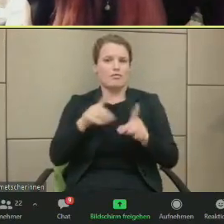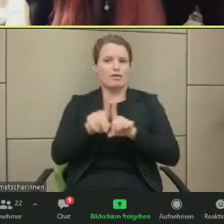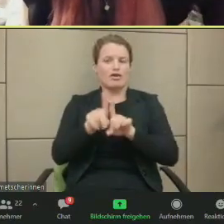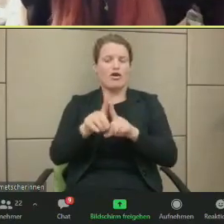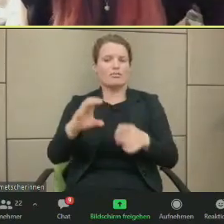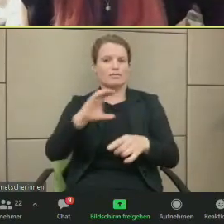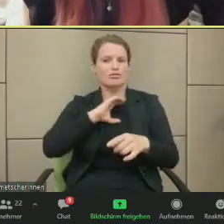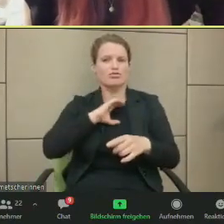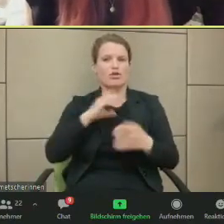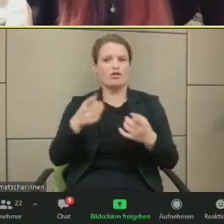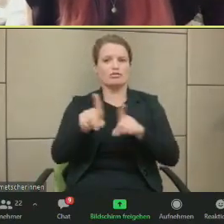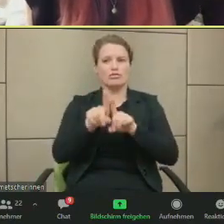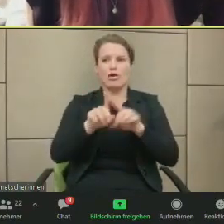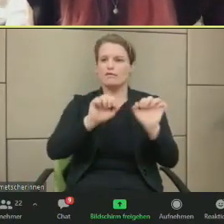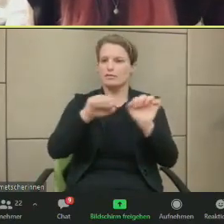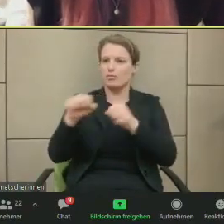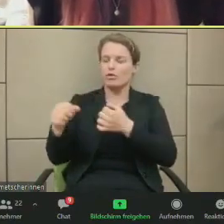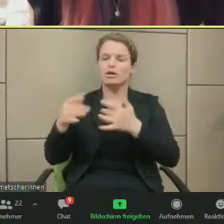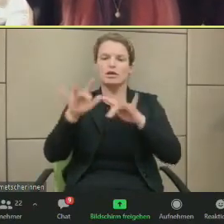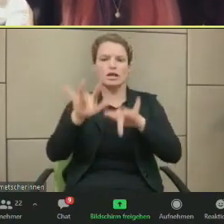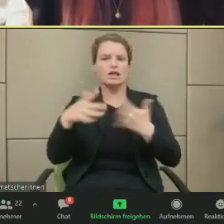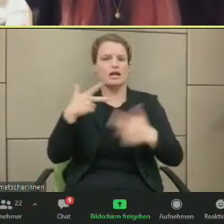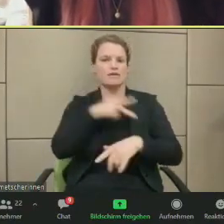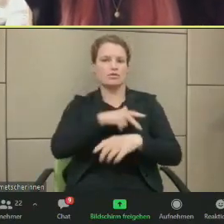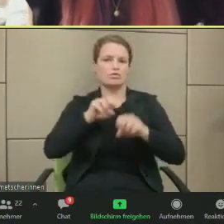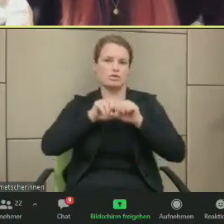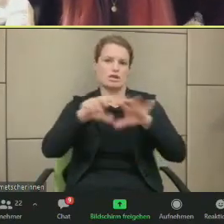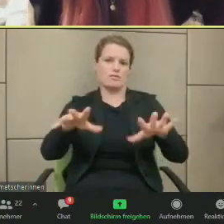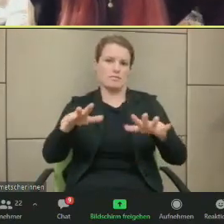große Potenzial von Social Media.